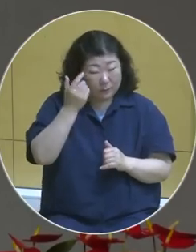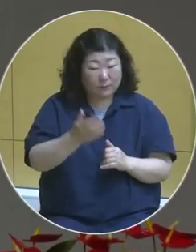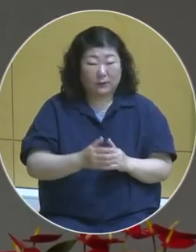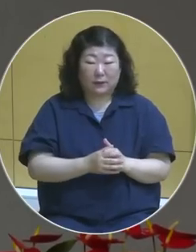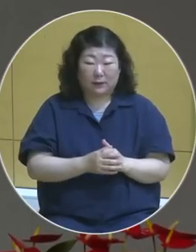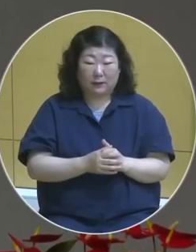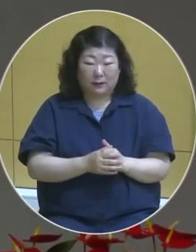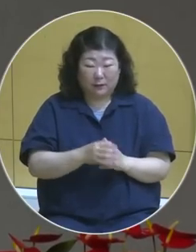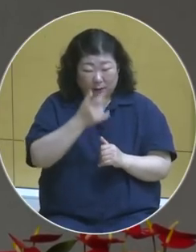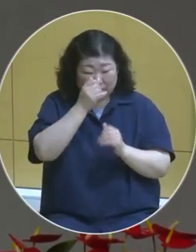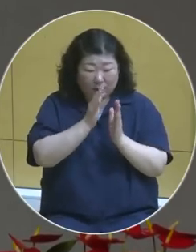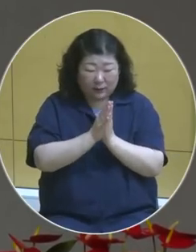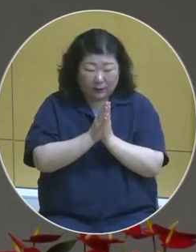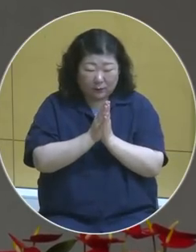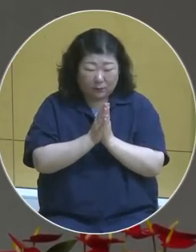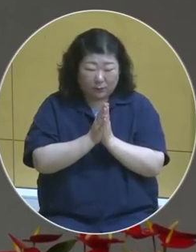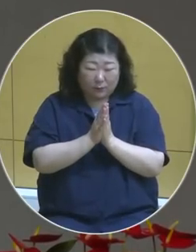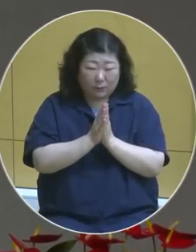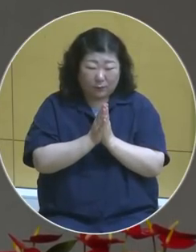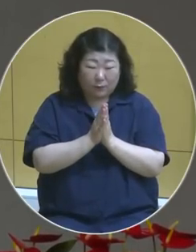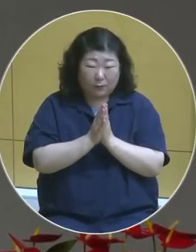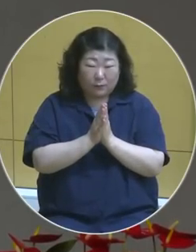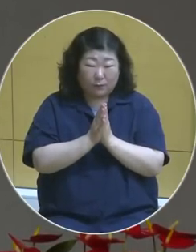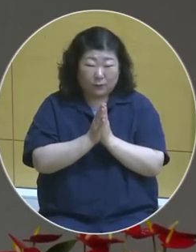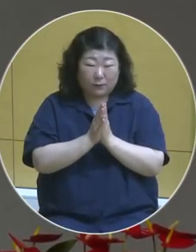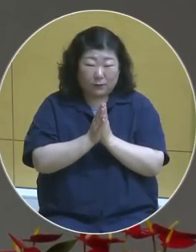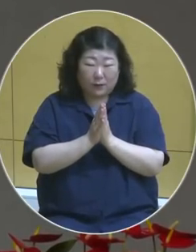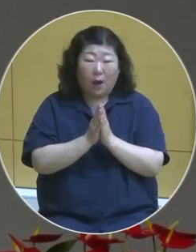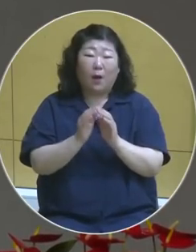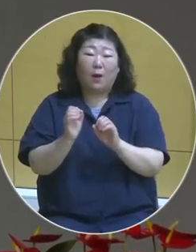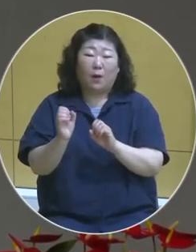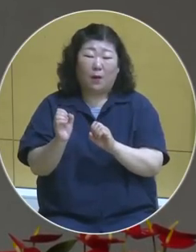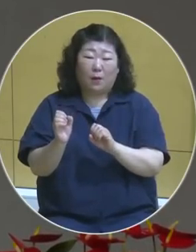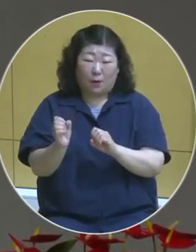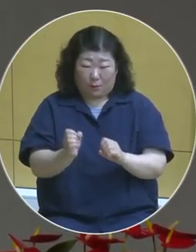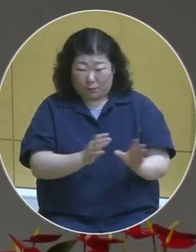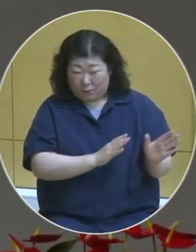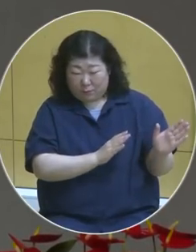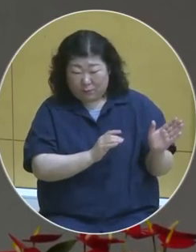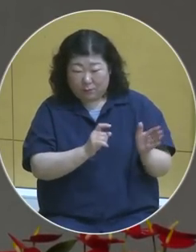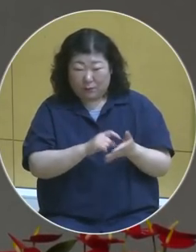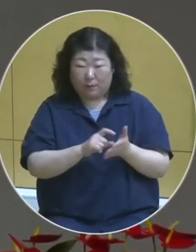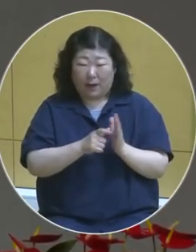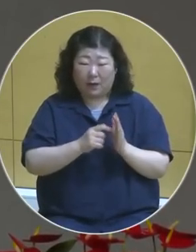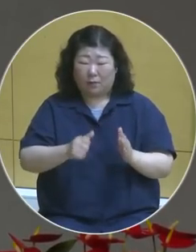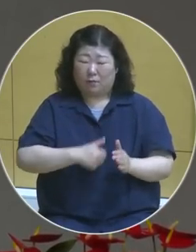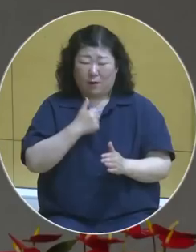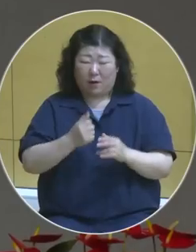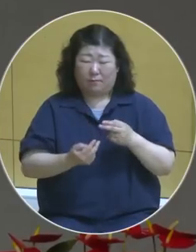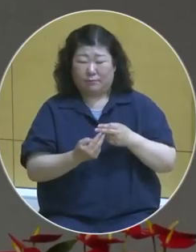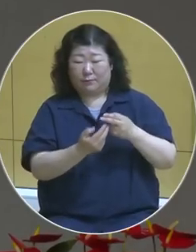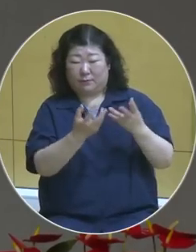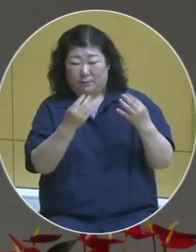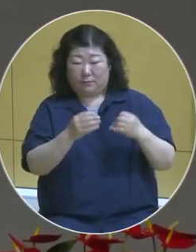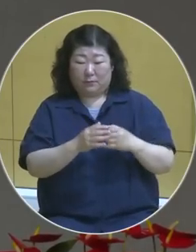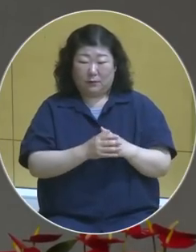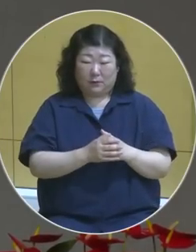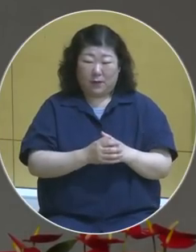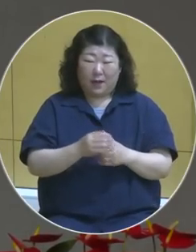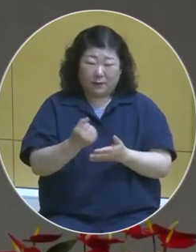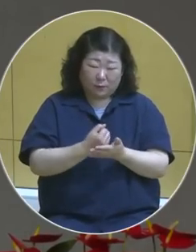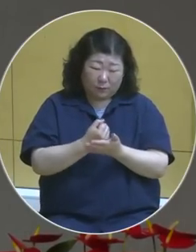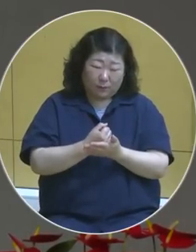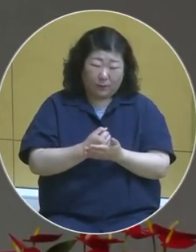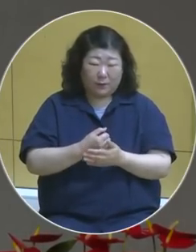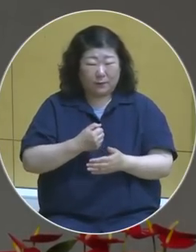만한 분노를 많이 일으키게 됩니다. 그리고 속상한 것을, 섭섭한 것을 많이 경험하게 됩니다.